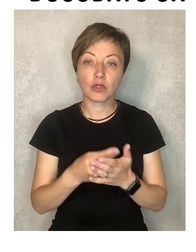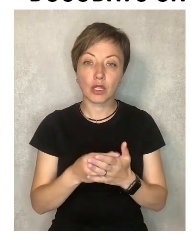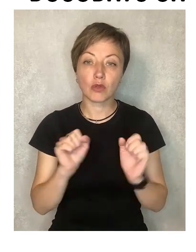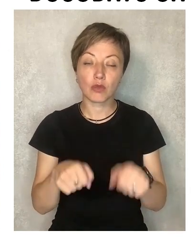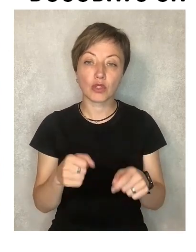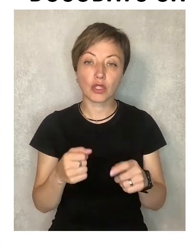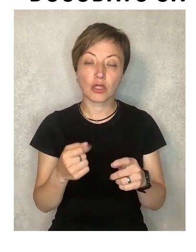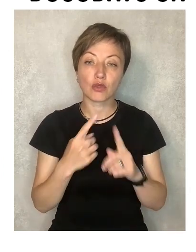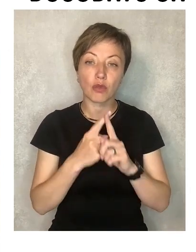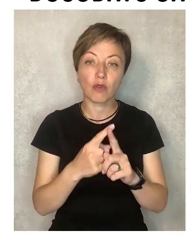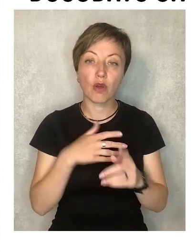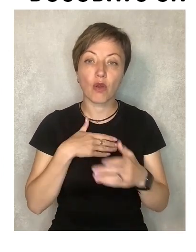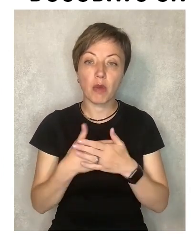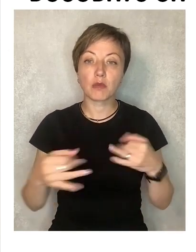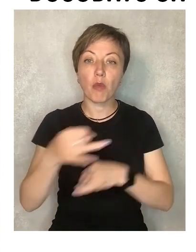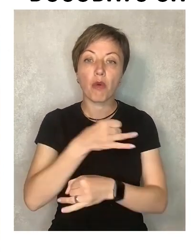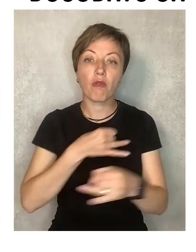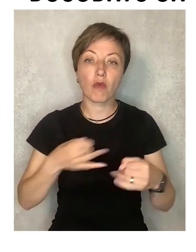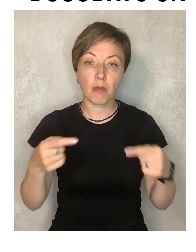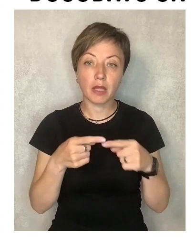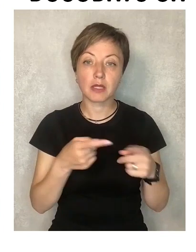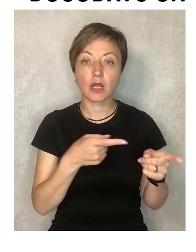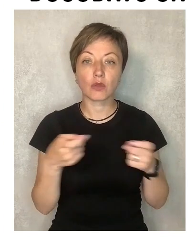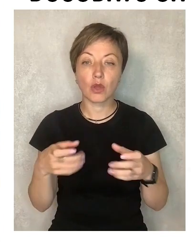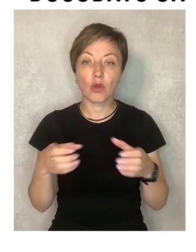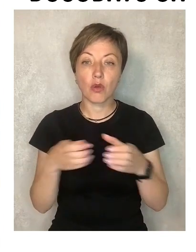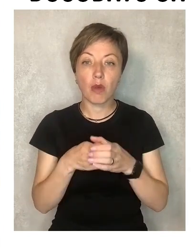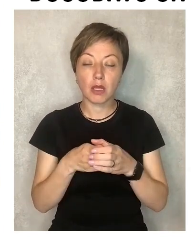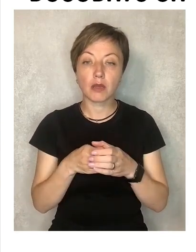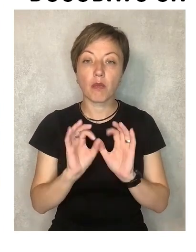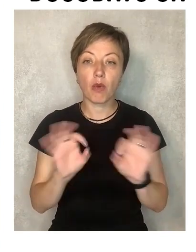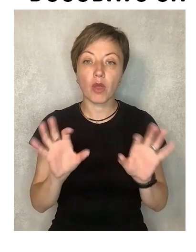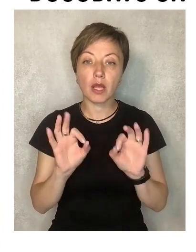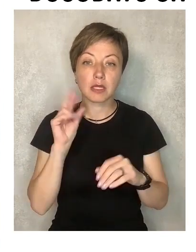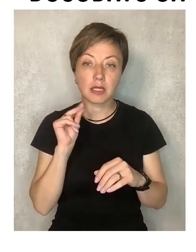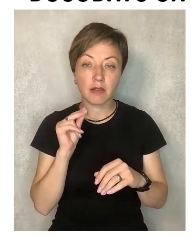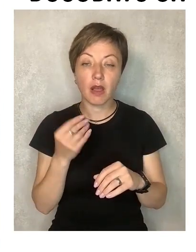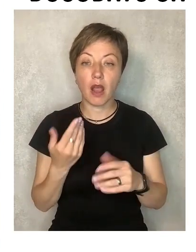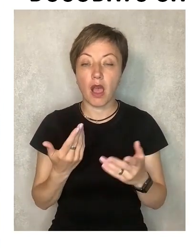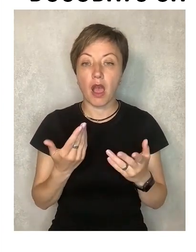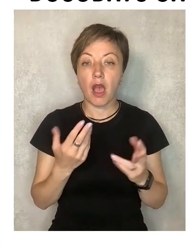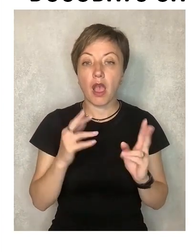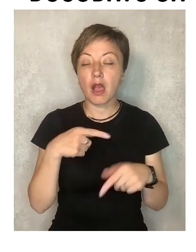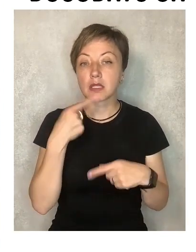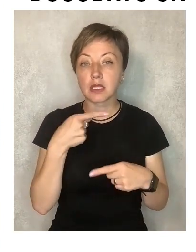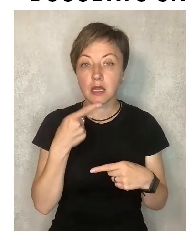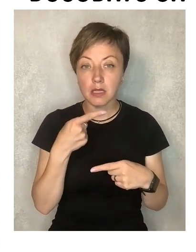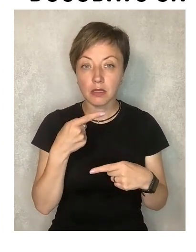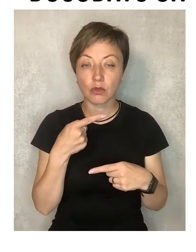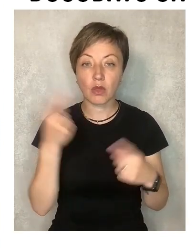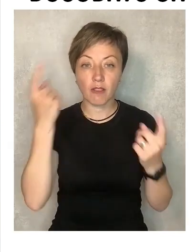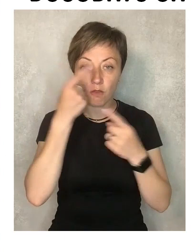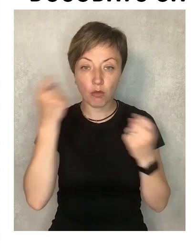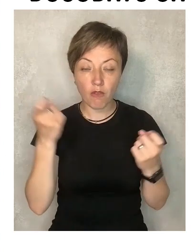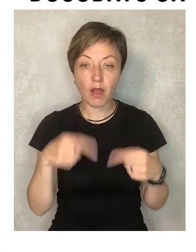там громадськими обговореннями певними, залученням громади, пояснення цифр. І от як ну, вже сказано про інформування, так і